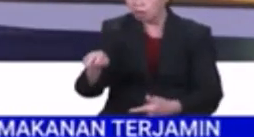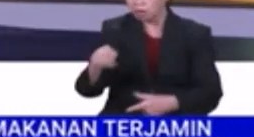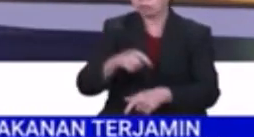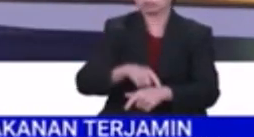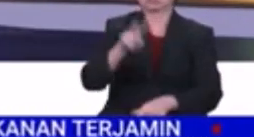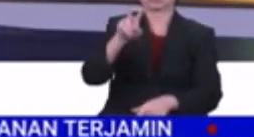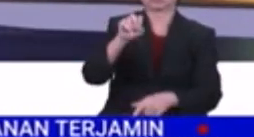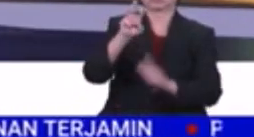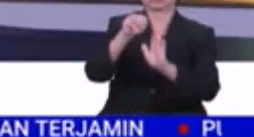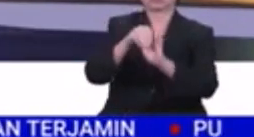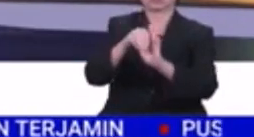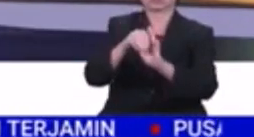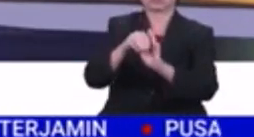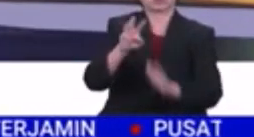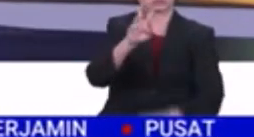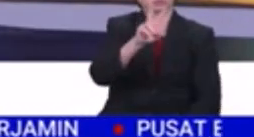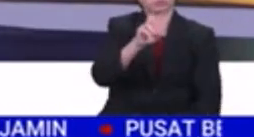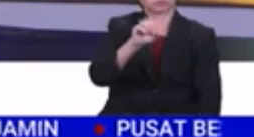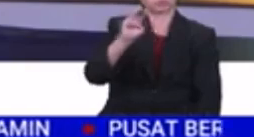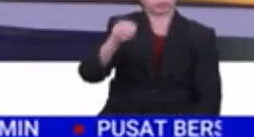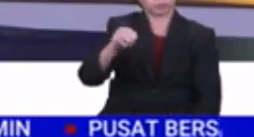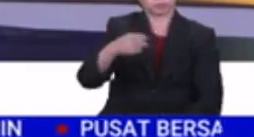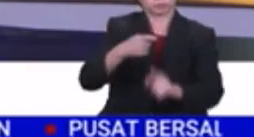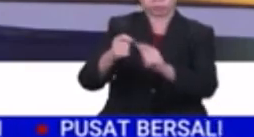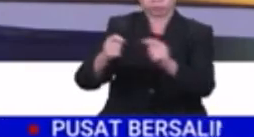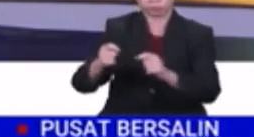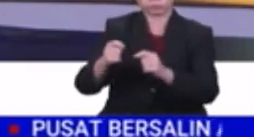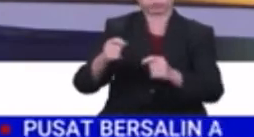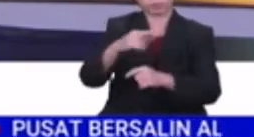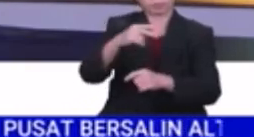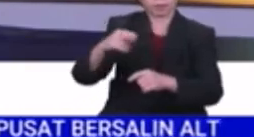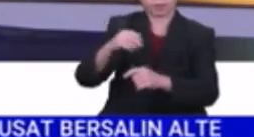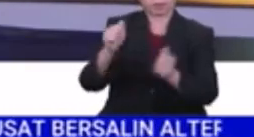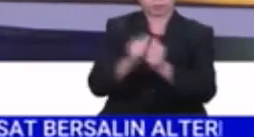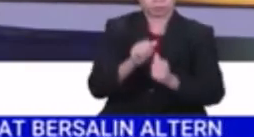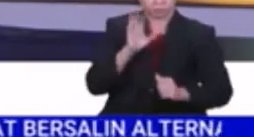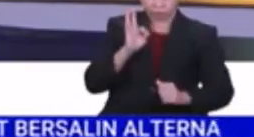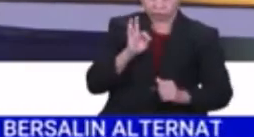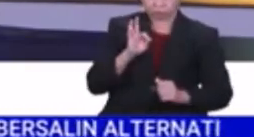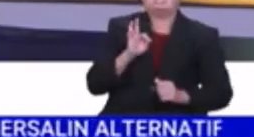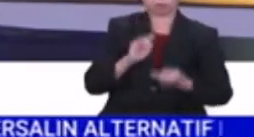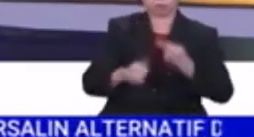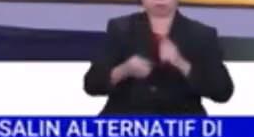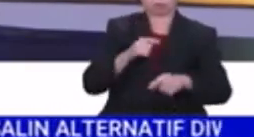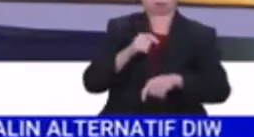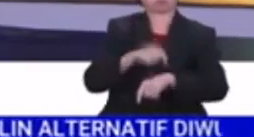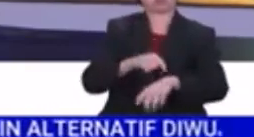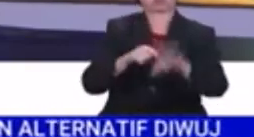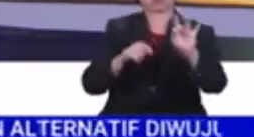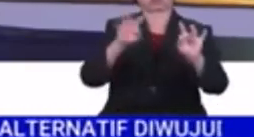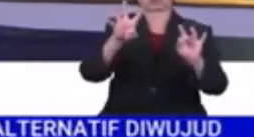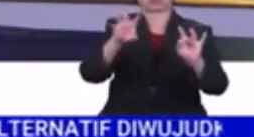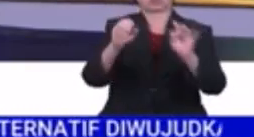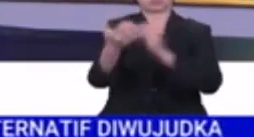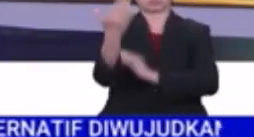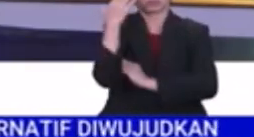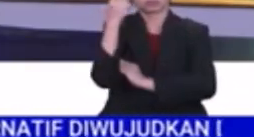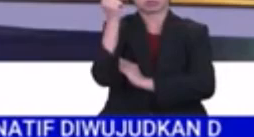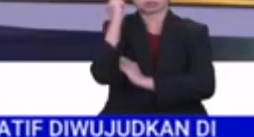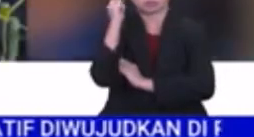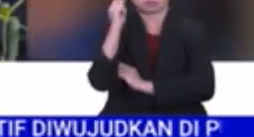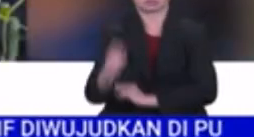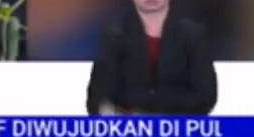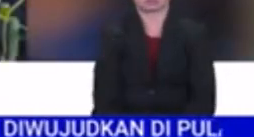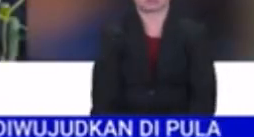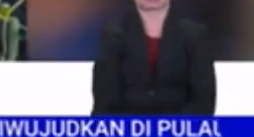kira-kira 20 m dari lokasi mereka mandi bersama sembilan raganya lain pada pukul delapan 40 pagi tadi